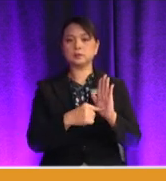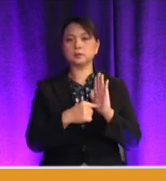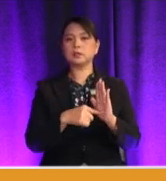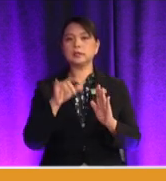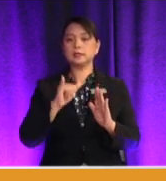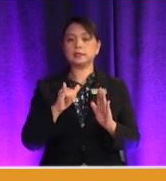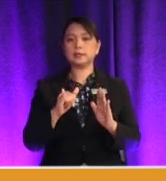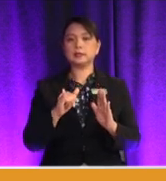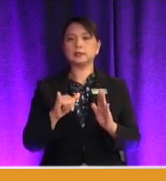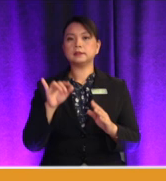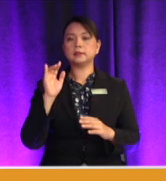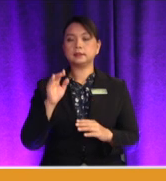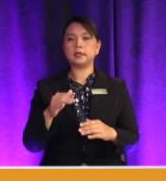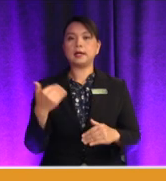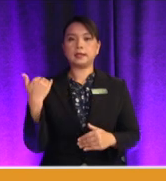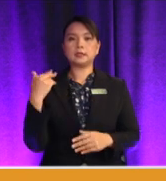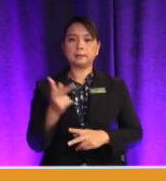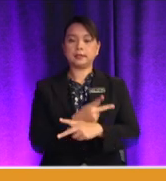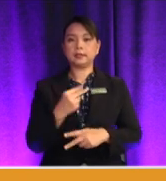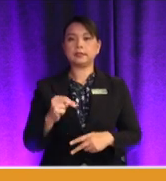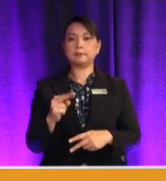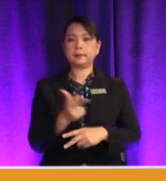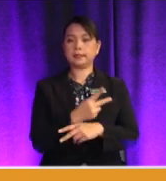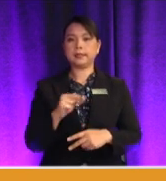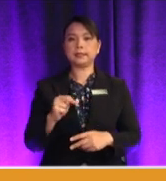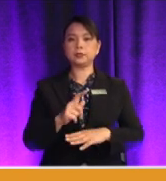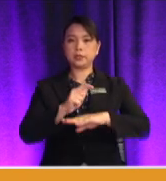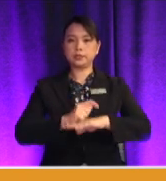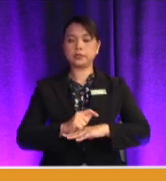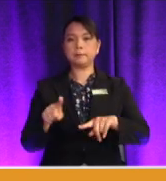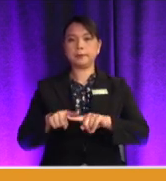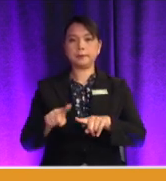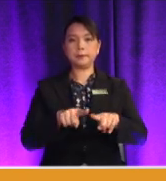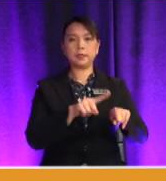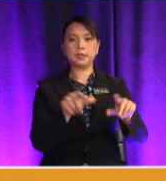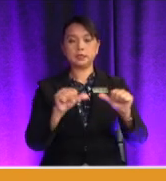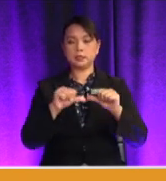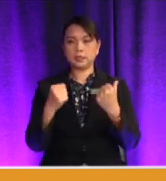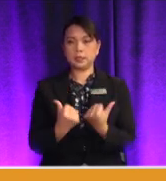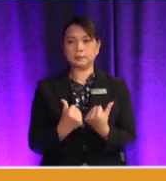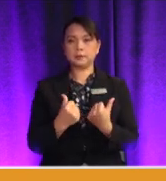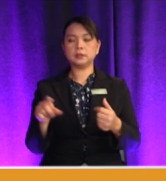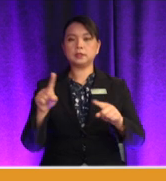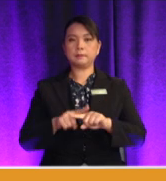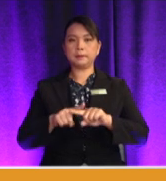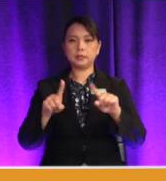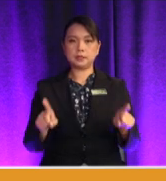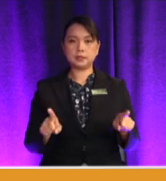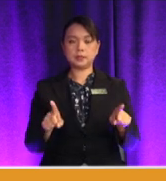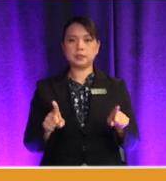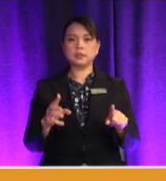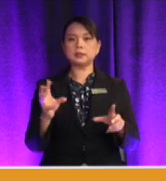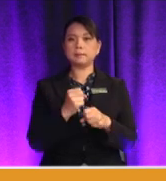menampilkan pakaian tradisional dan tarian tradisi pelbagai kaum, etnik dan budaya yang berbeza dapat dipertontonkan kepada rakyat